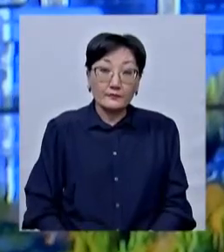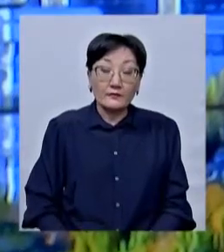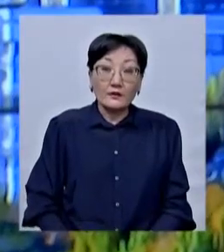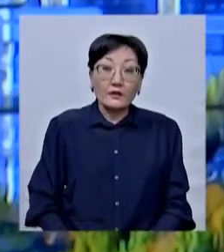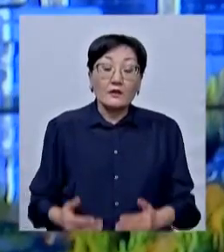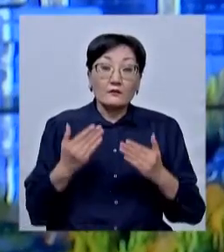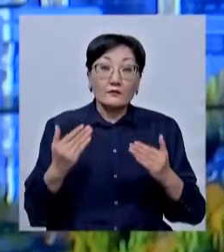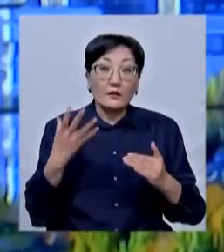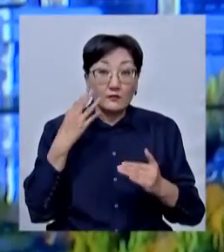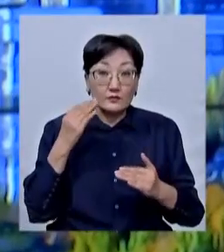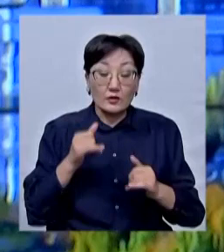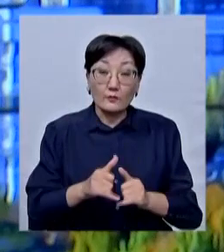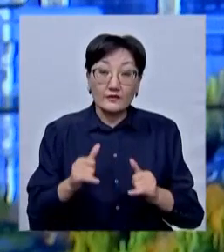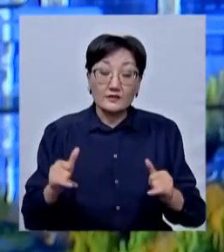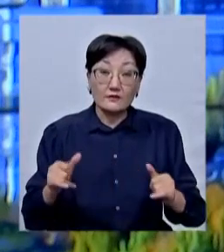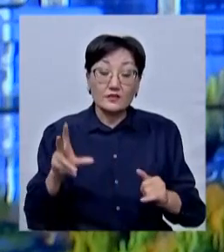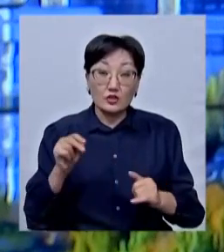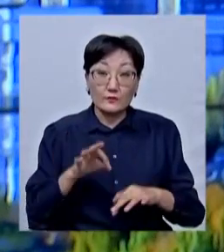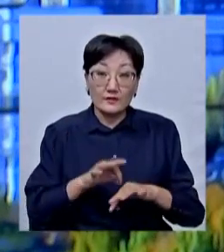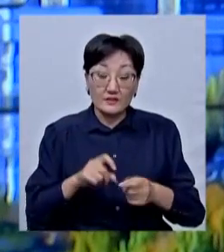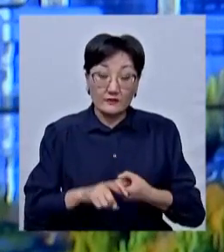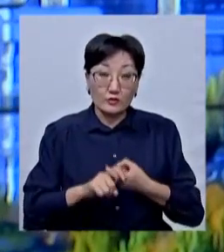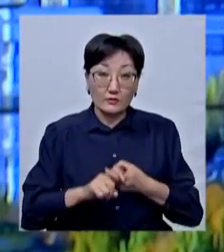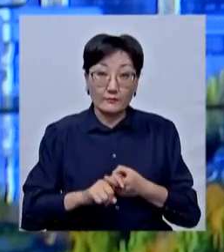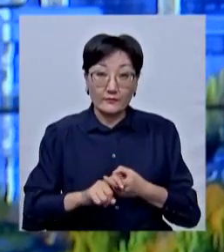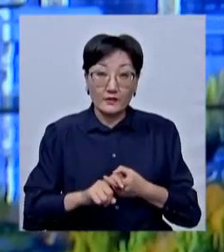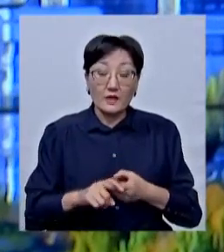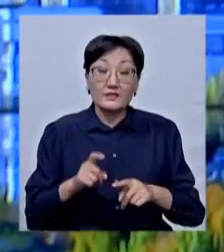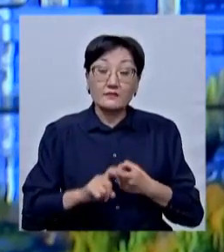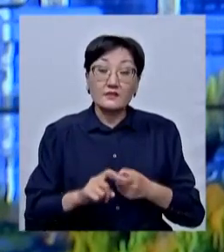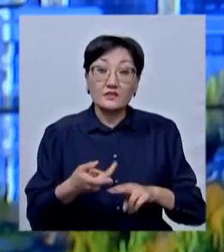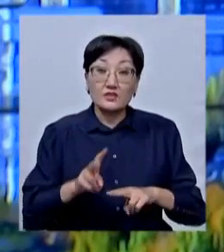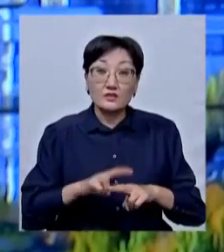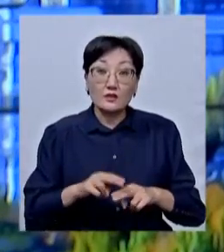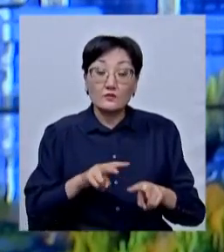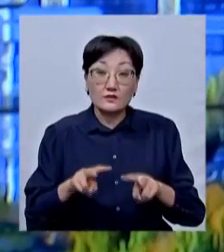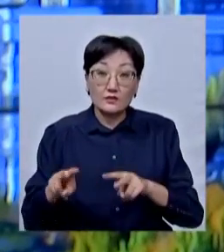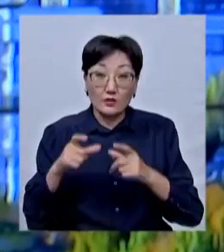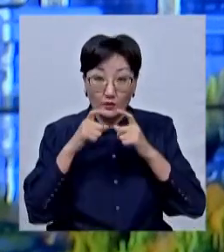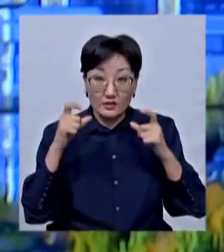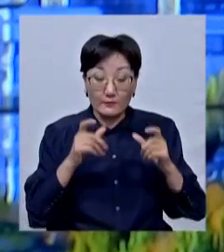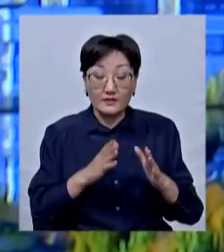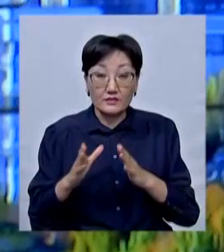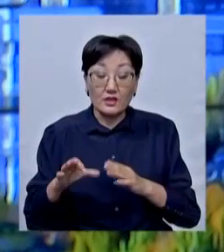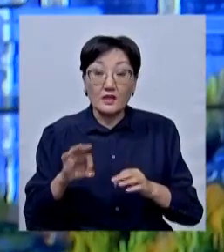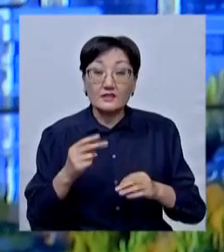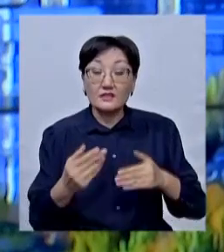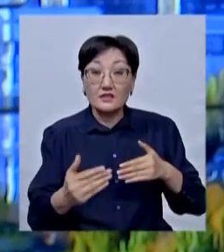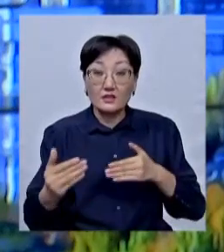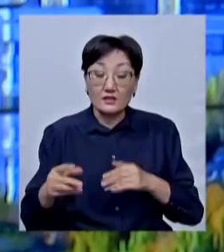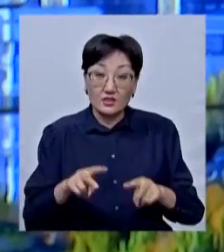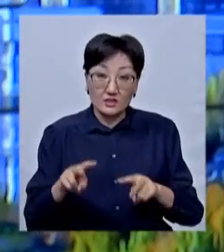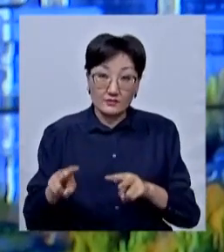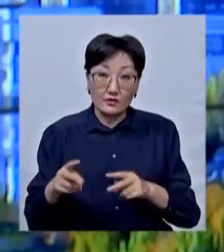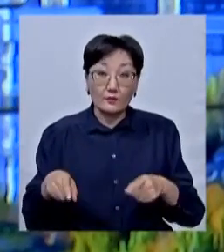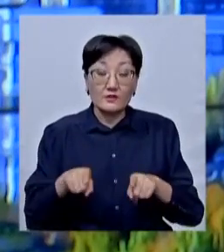И в завершении, в Алматы растет количество зараженных коронавирусом. В связи с этим соблюдайте масочный режим и социальное